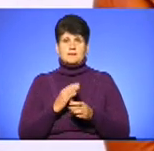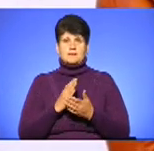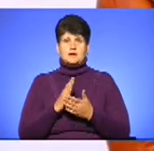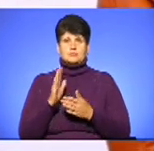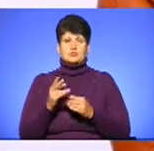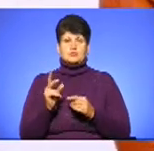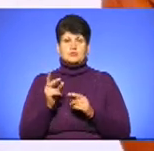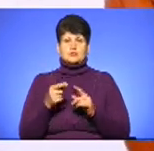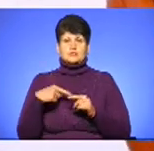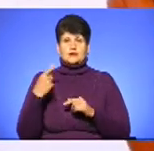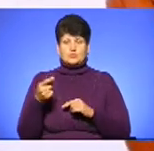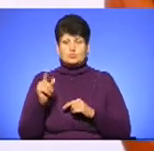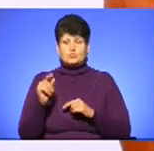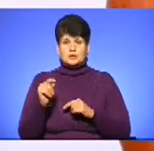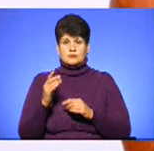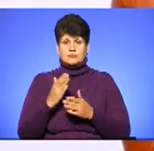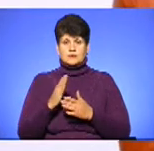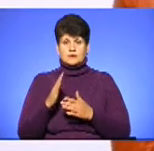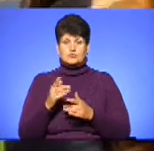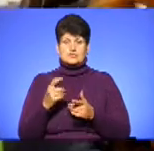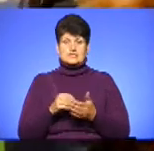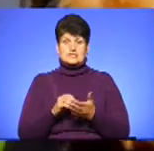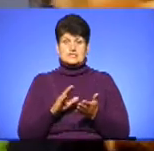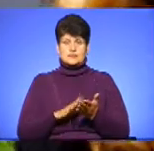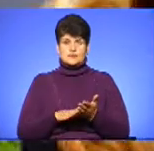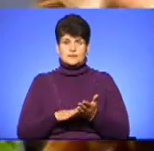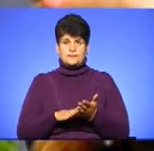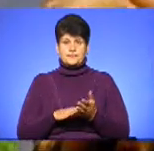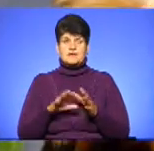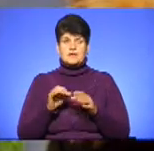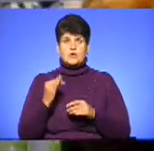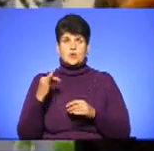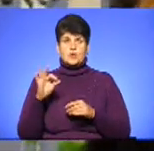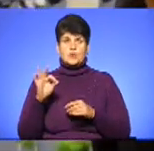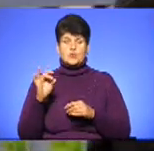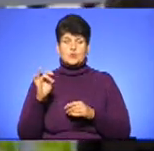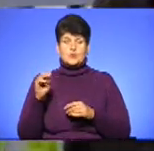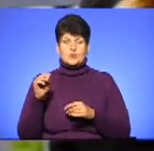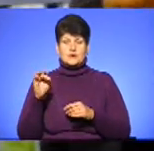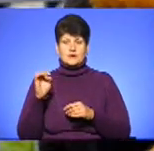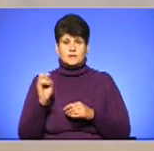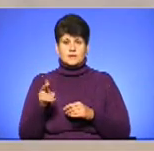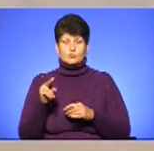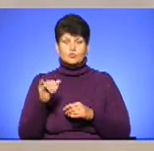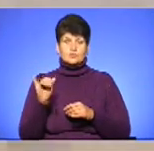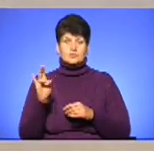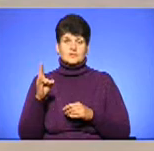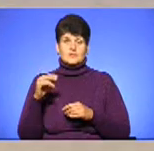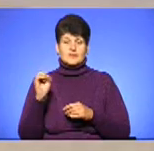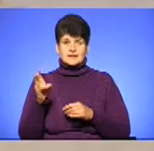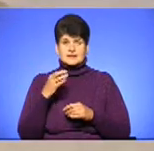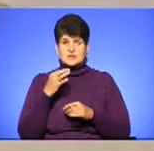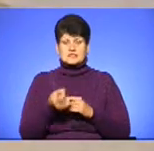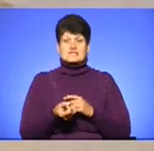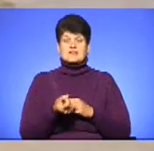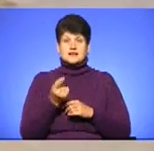другий понеділок, має бути щеплення, і тоді його мають зареєструвати. Власниця Йорка Пундика Тетяна розповідає, коли у неї з'явилася